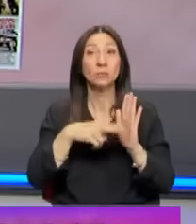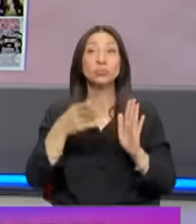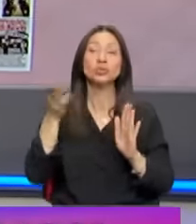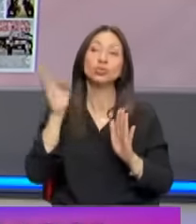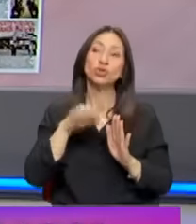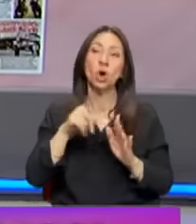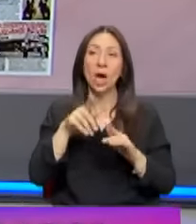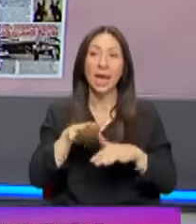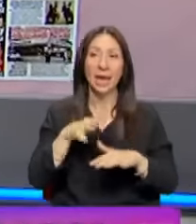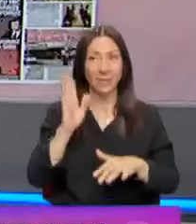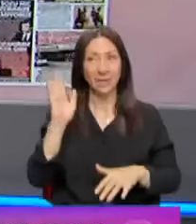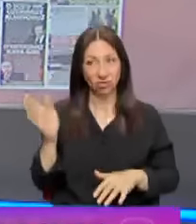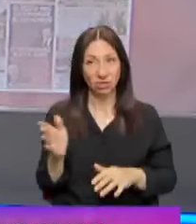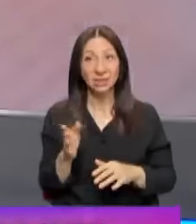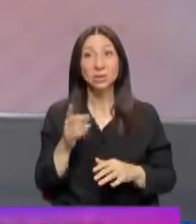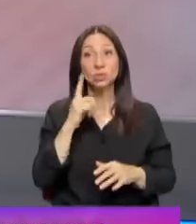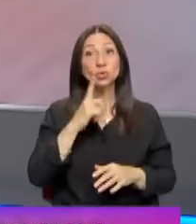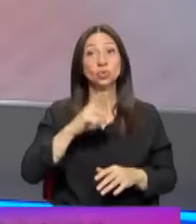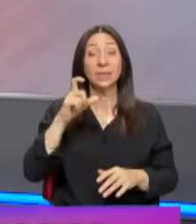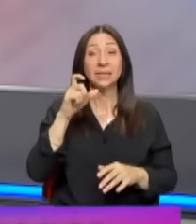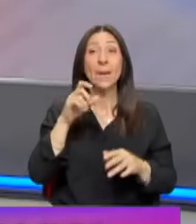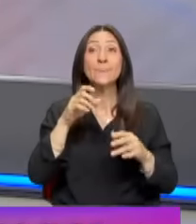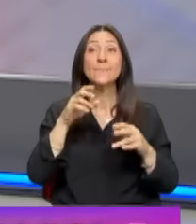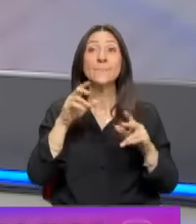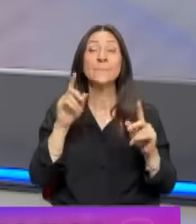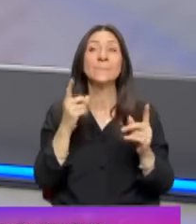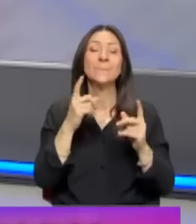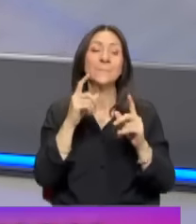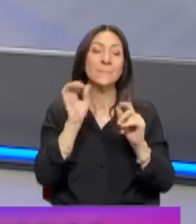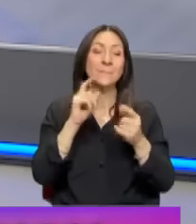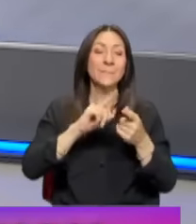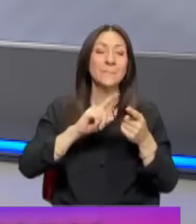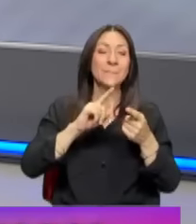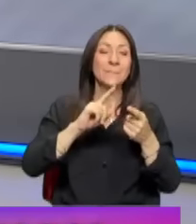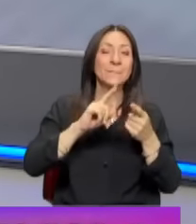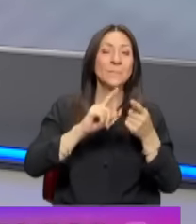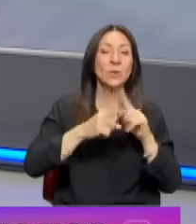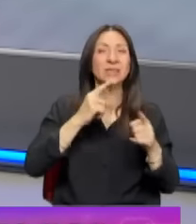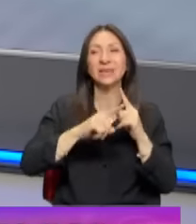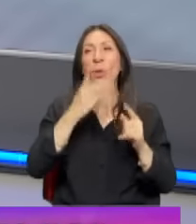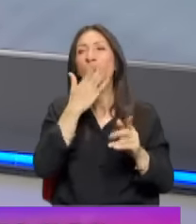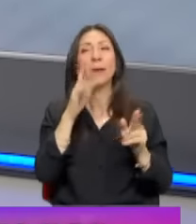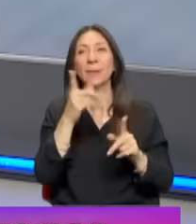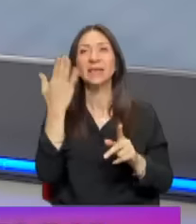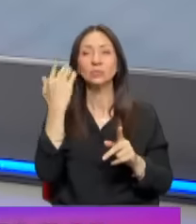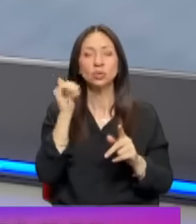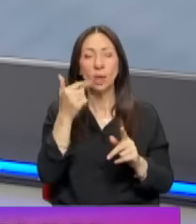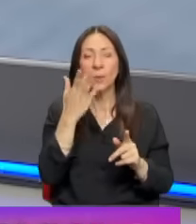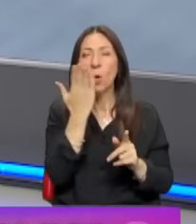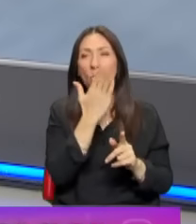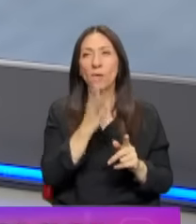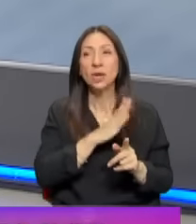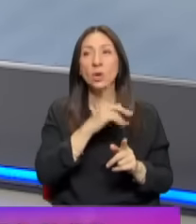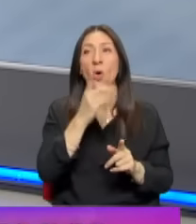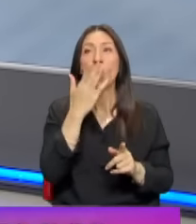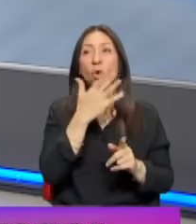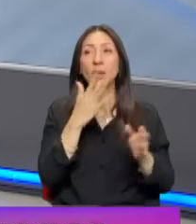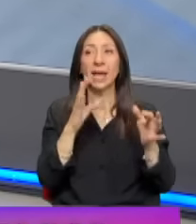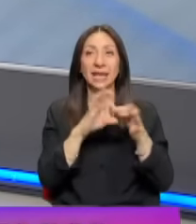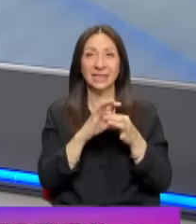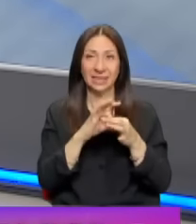Sonra o eyleme gideceğiz. Cumhuriyet Gazetesi parti okulu gibi diyor. Geçtiğimiz günlerde çok tartıştığımız bir okul vardı. O